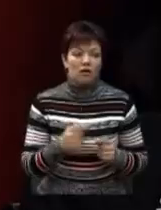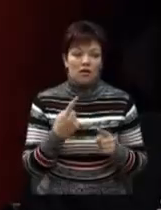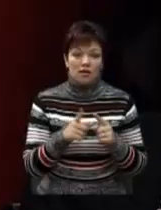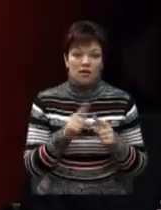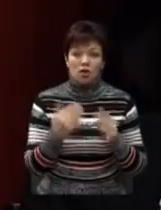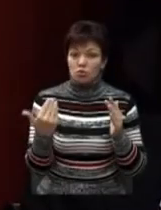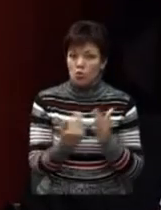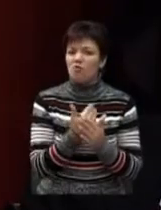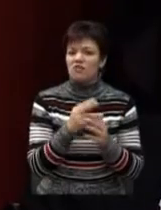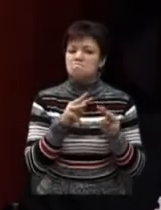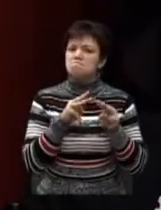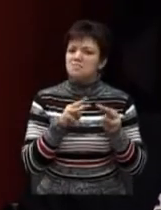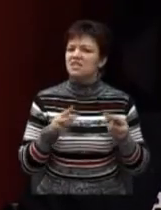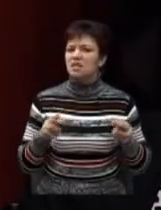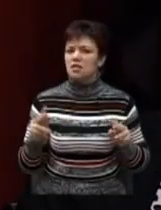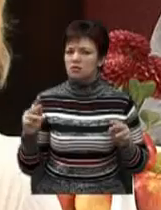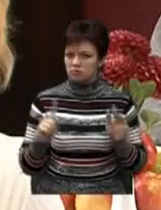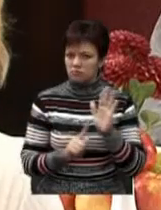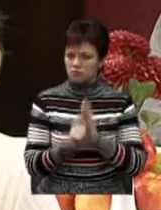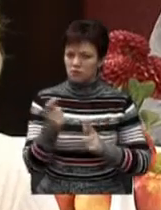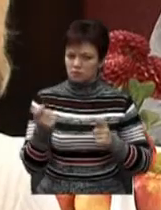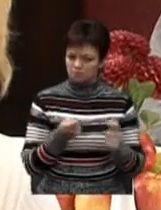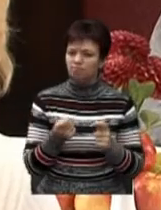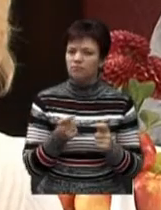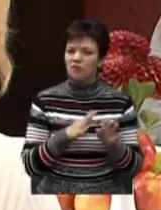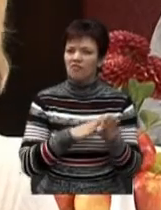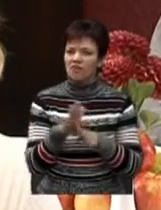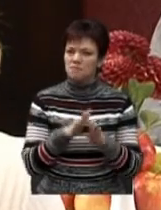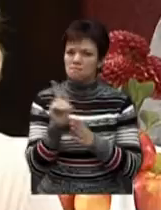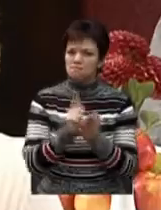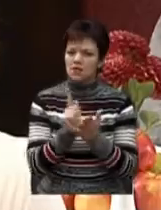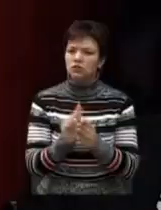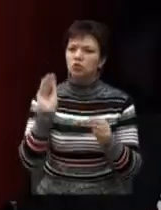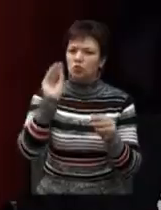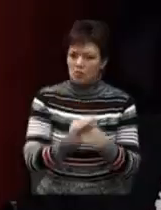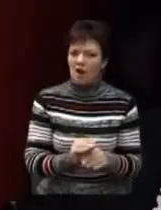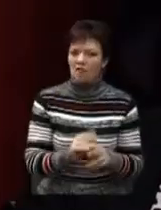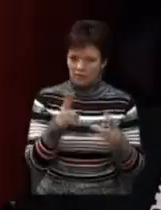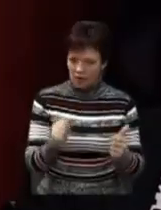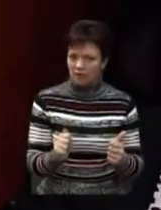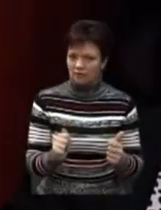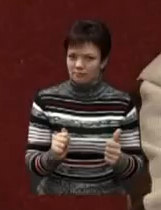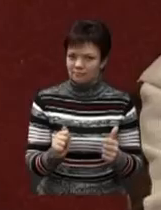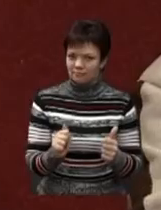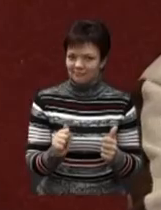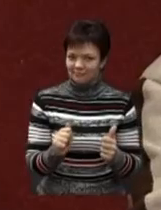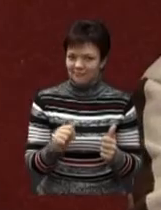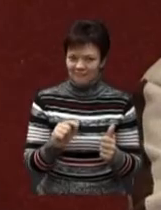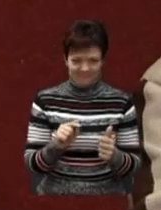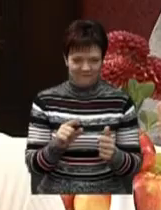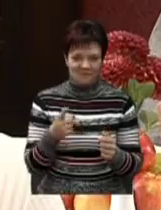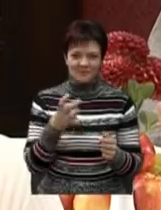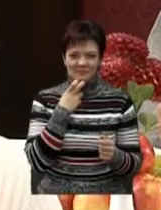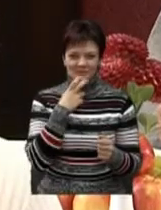пришло новое правительство, новый президент и выполнило обещание, подняло пенсии. Так? Давайте, ну не надо